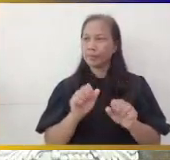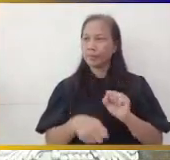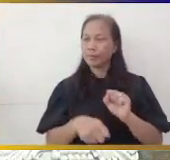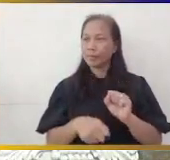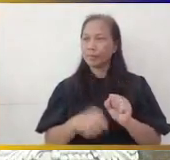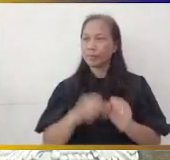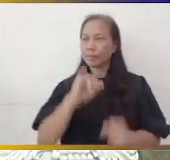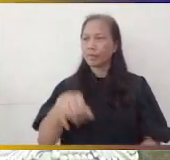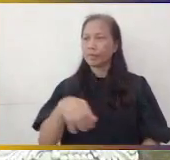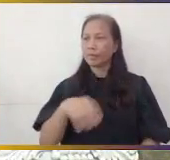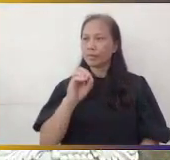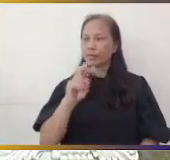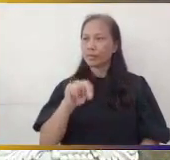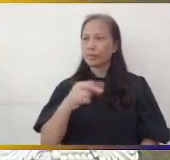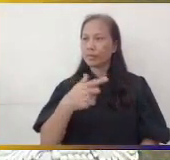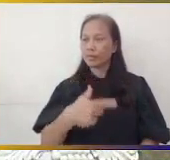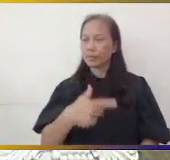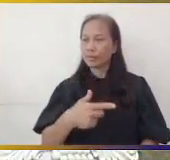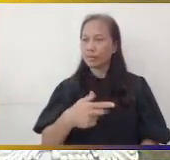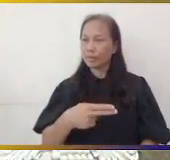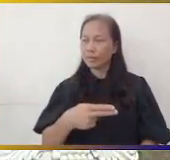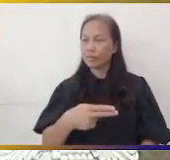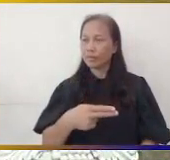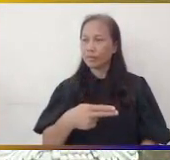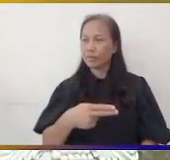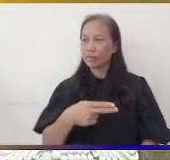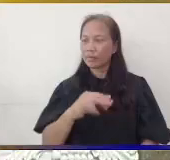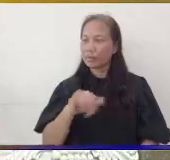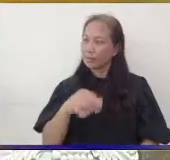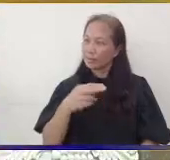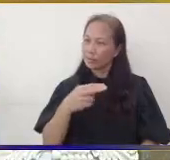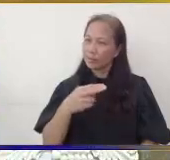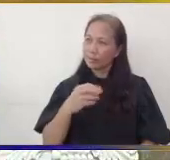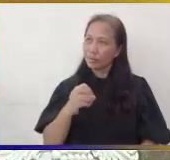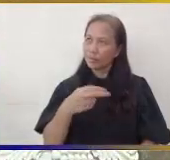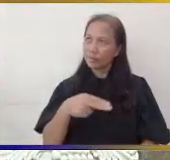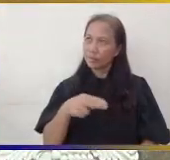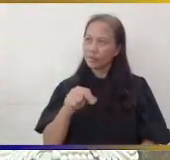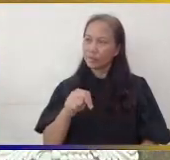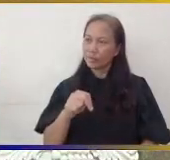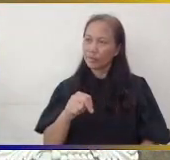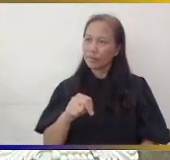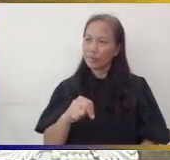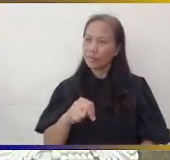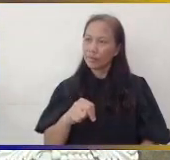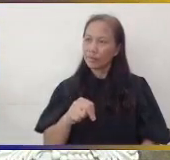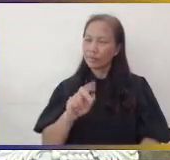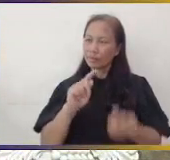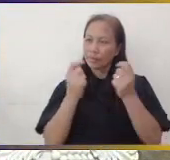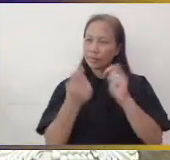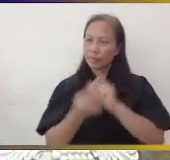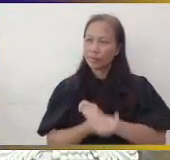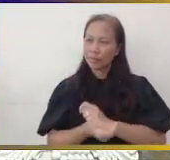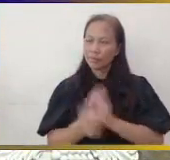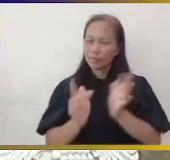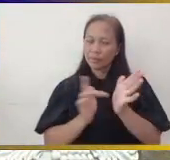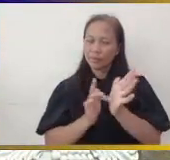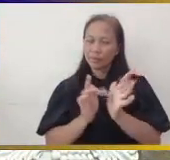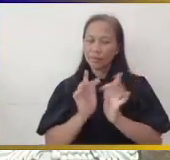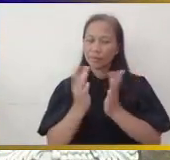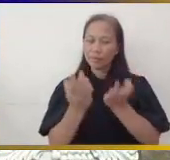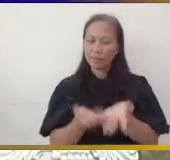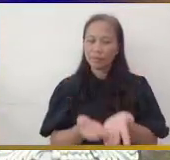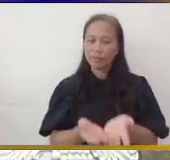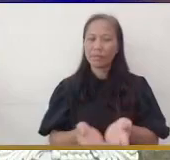wycliff translate niya po yan into English para mas marami pang makaunawa at mas marami pang makapagbasa